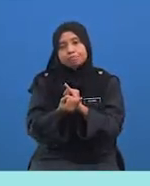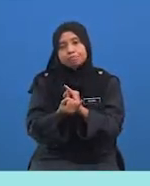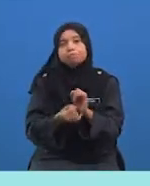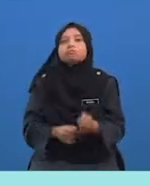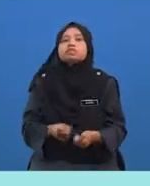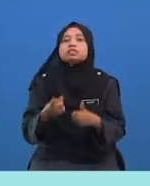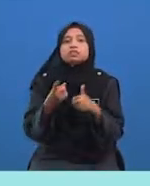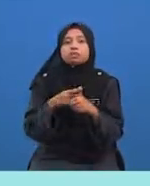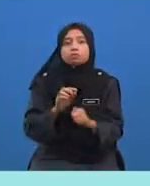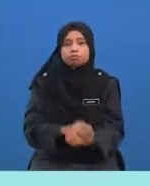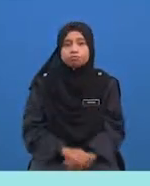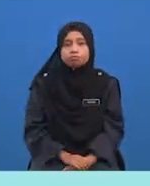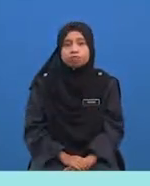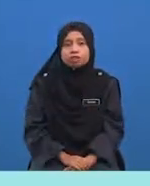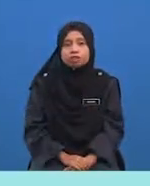iaitu